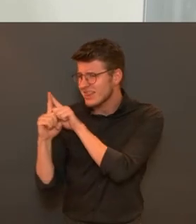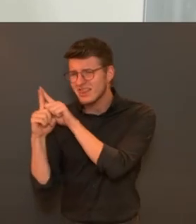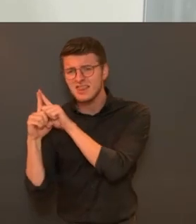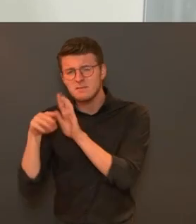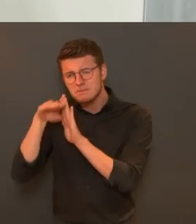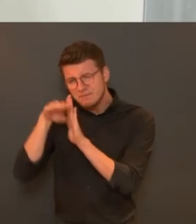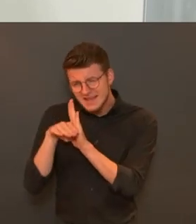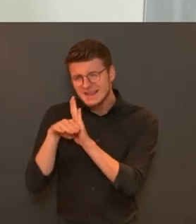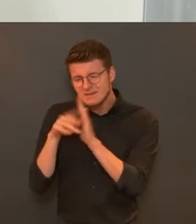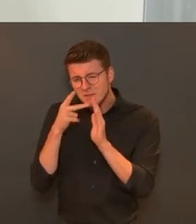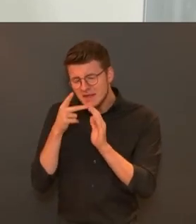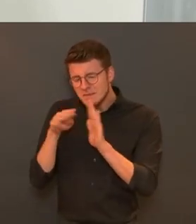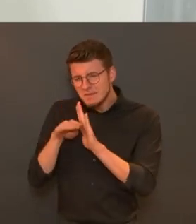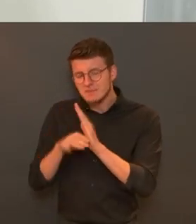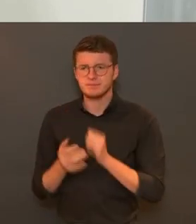rapprochés.